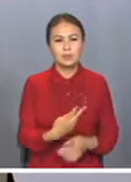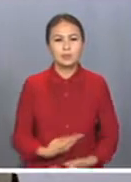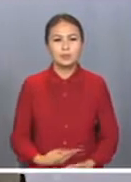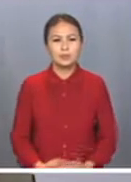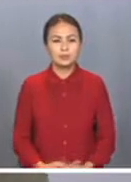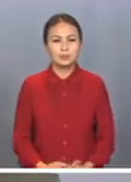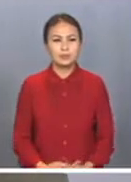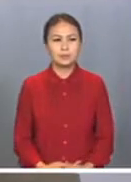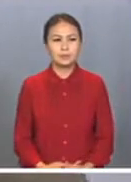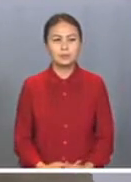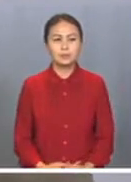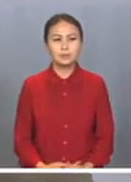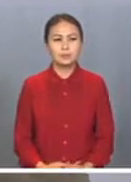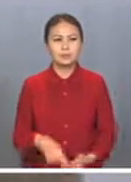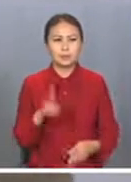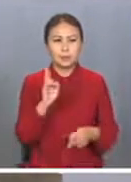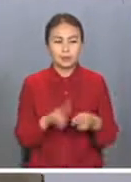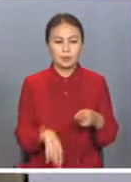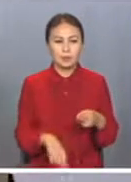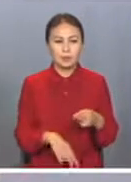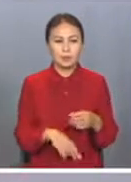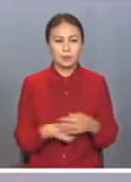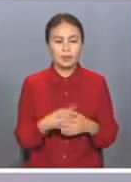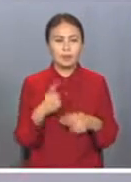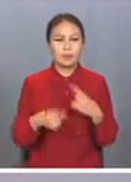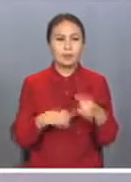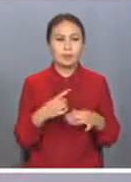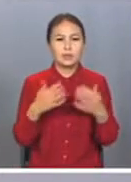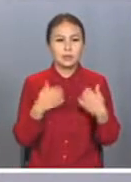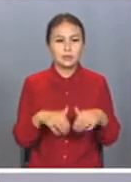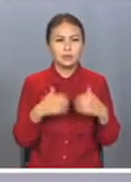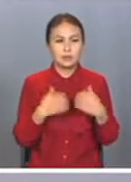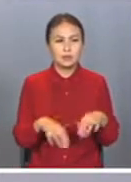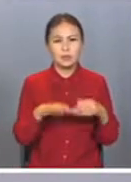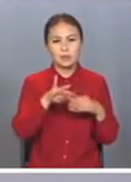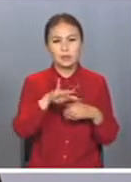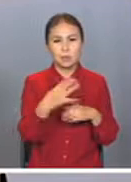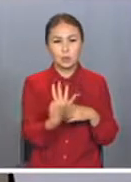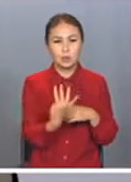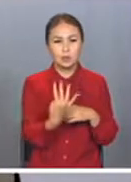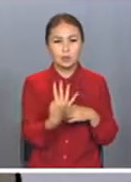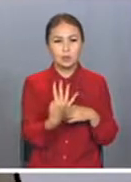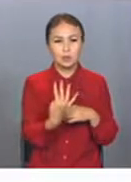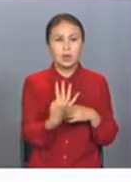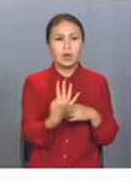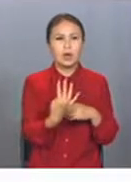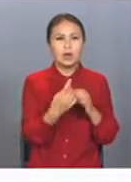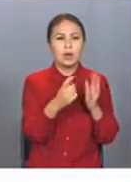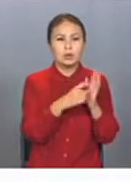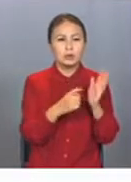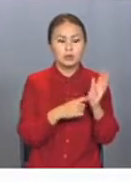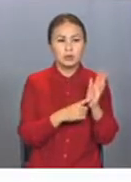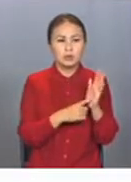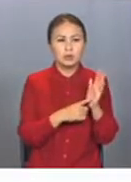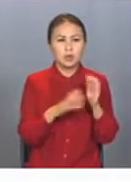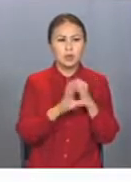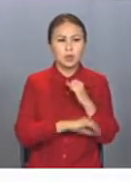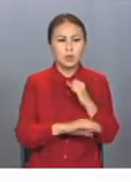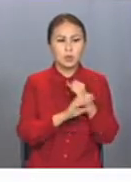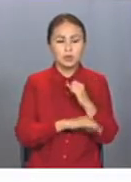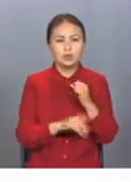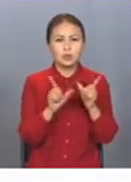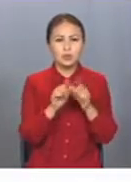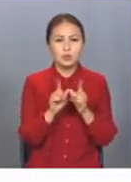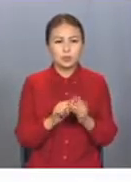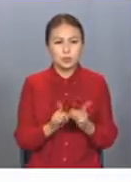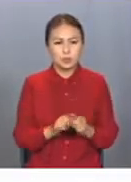1. Жіктеу аяқталды. Келесі санымыз бізде 44, оны да жіктейік. Соңғы цифры жұп болып тұр,